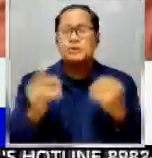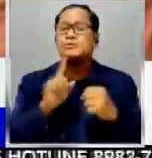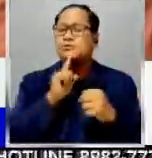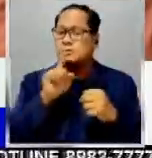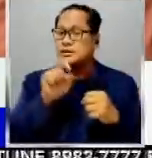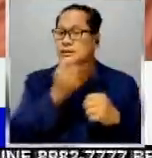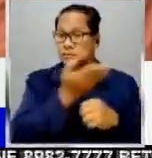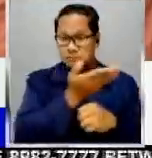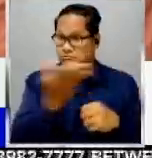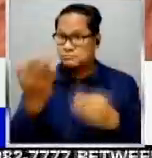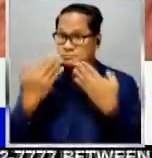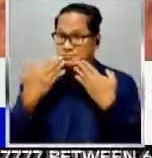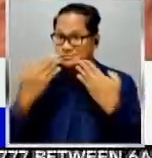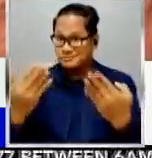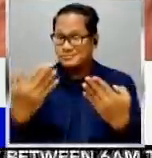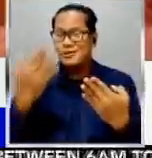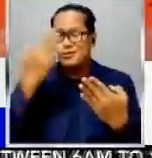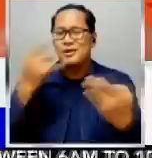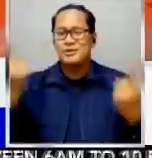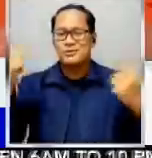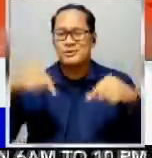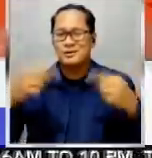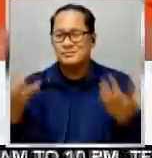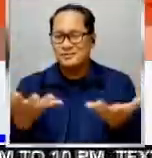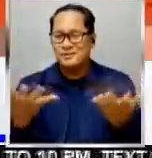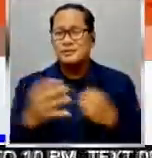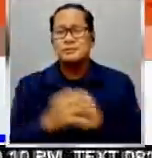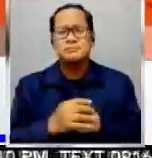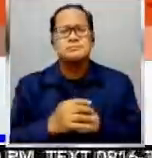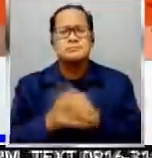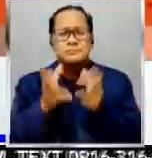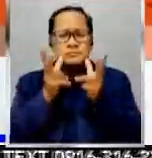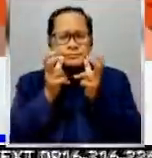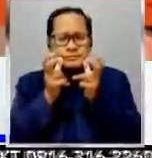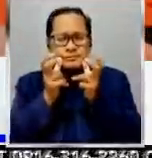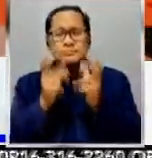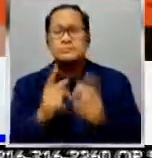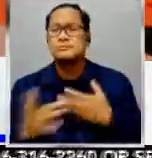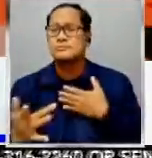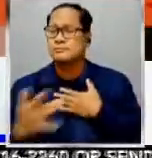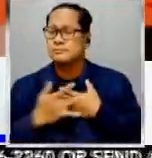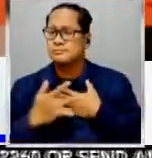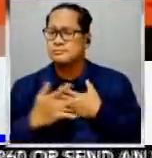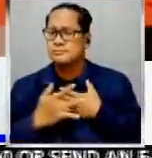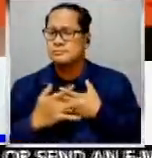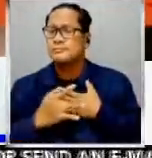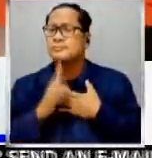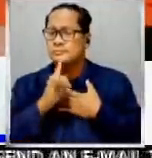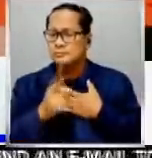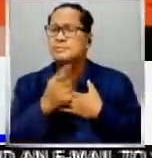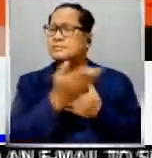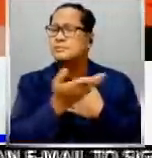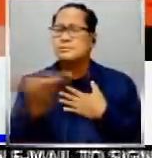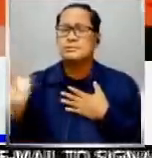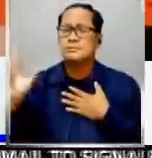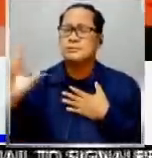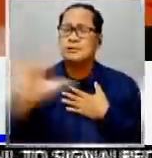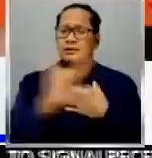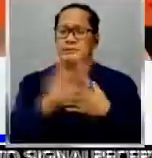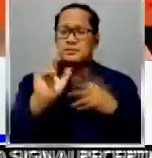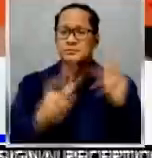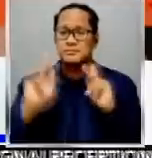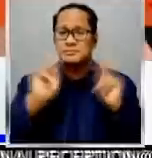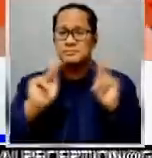nandito. Nadidinig ko, nararamdaman ko, pagmamahal sa'yo ng tao. Welcome